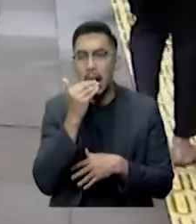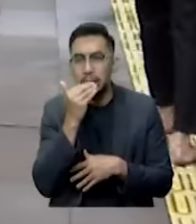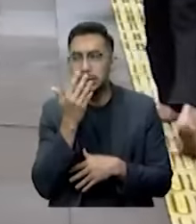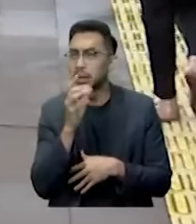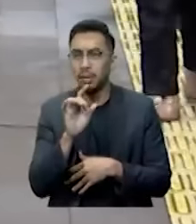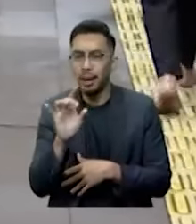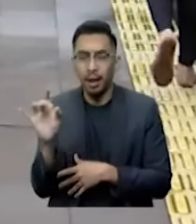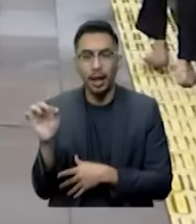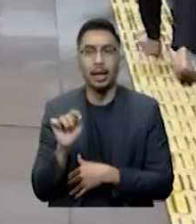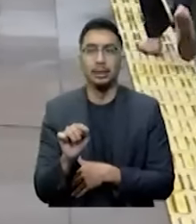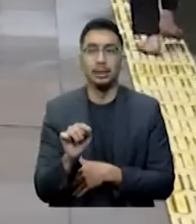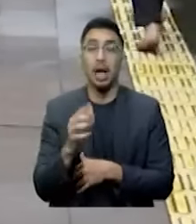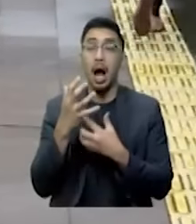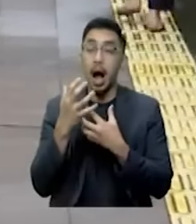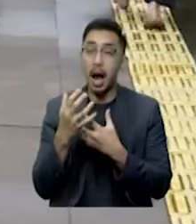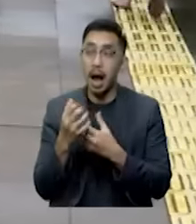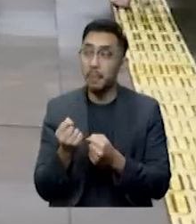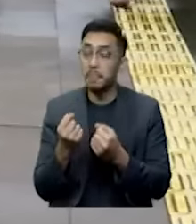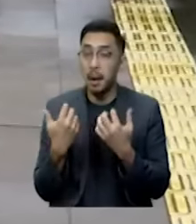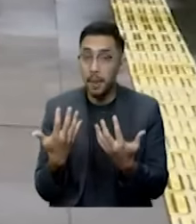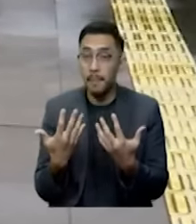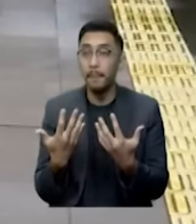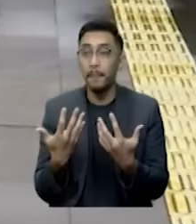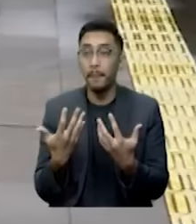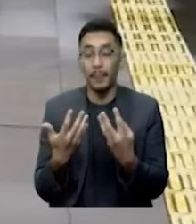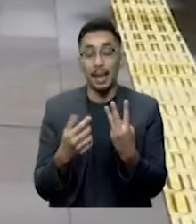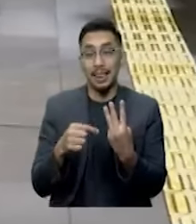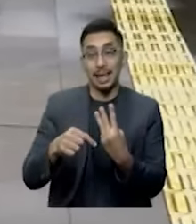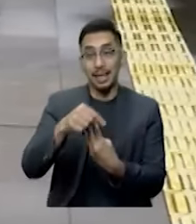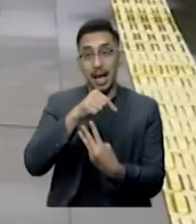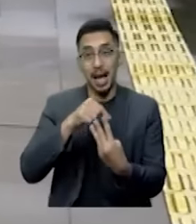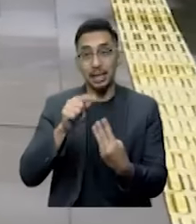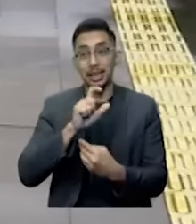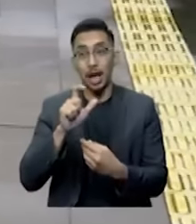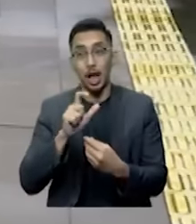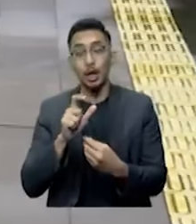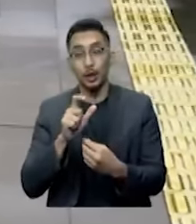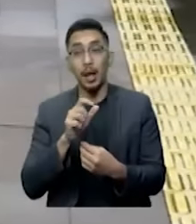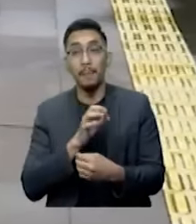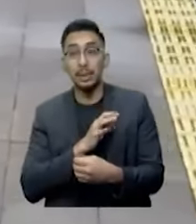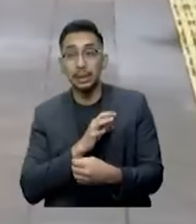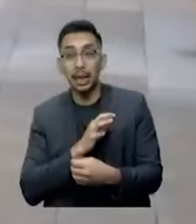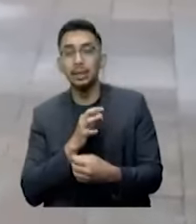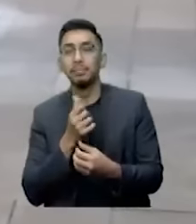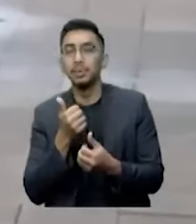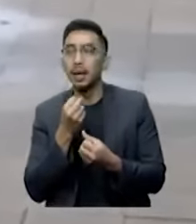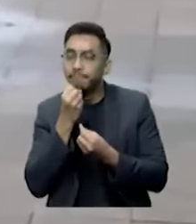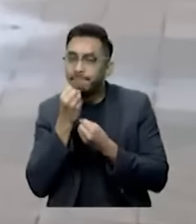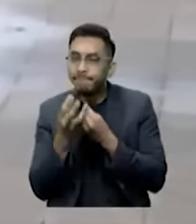Mungkin harapannya dari ketiga capres tersebut bisa memberikan argumen yang berbobot untuk